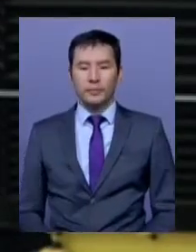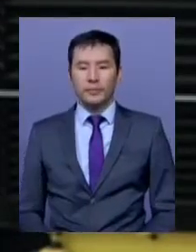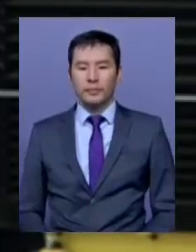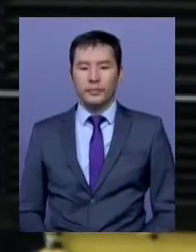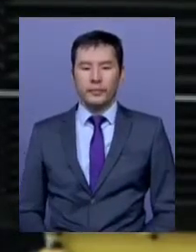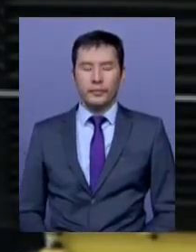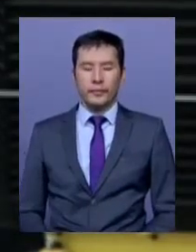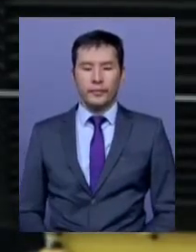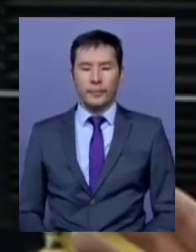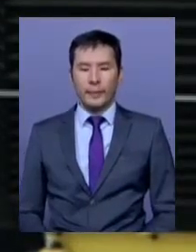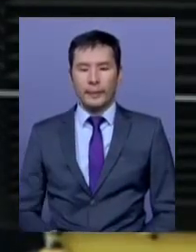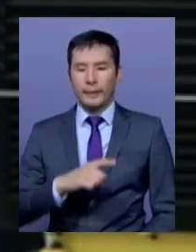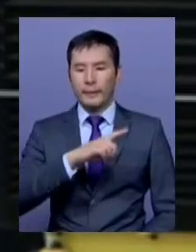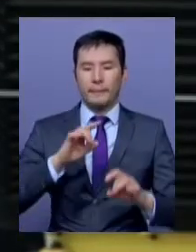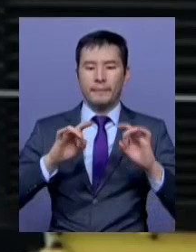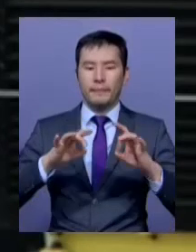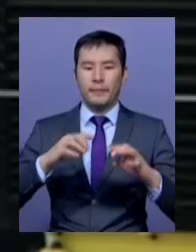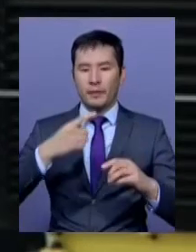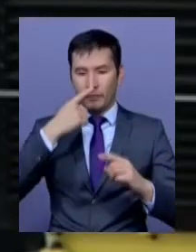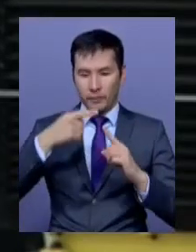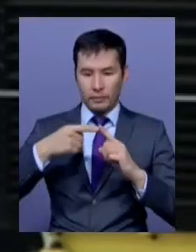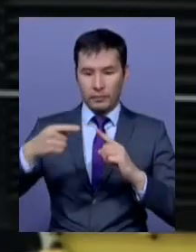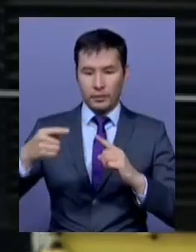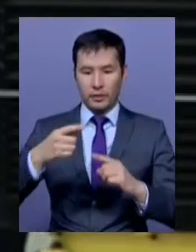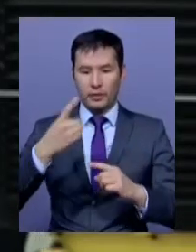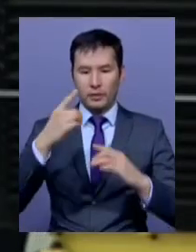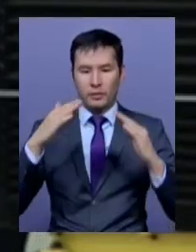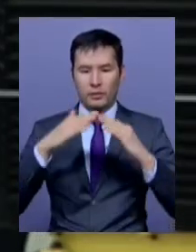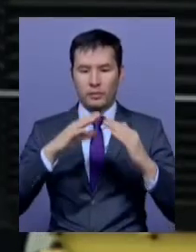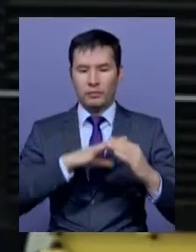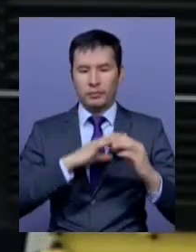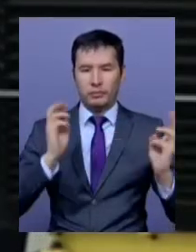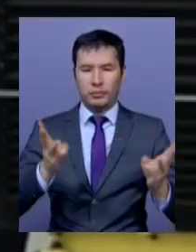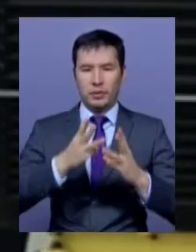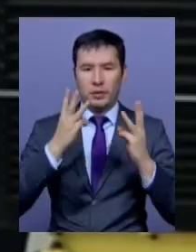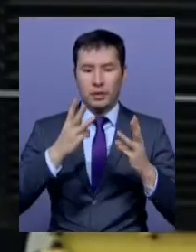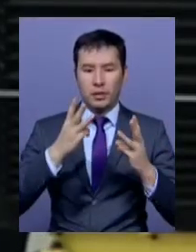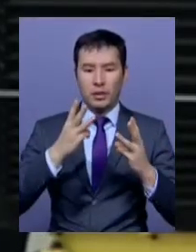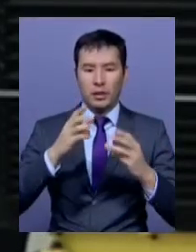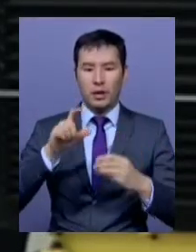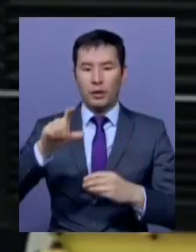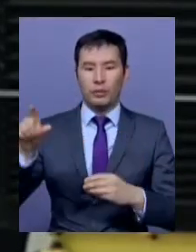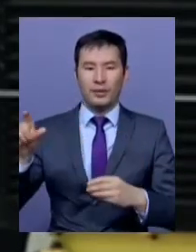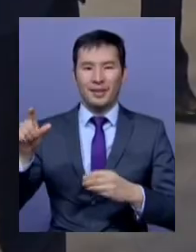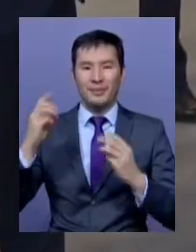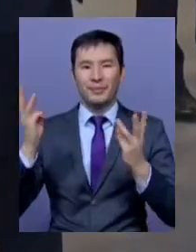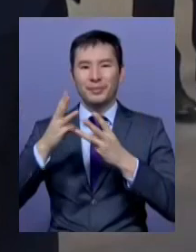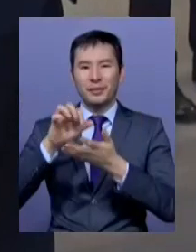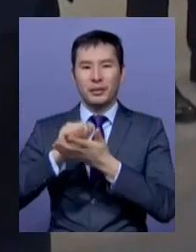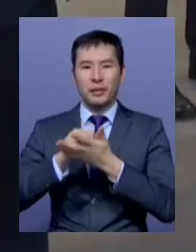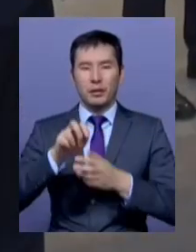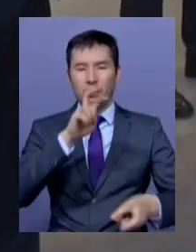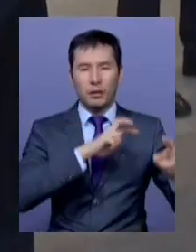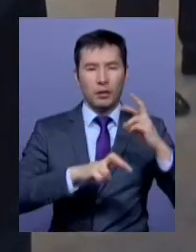әр цехта әдейге бөлінген бір пост бар. Сол постта жаңағы шығарылған көліктің сапасы тексеріледі. Осы